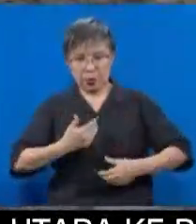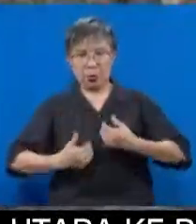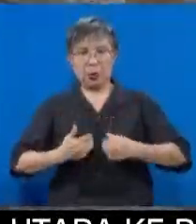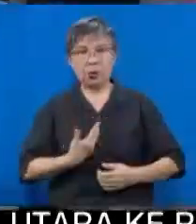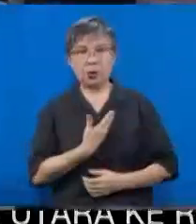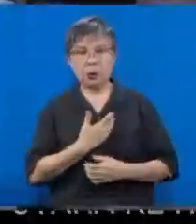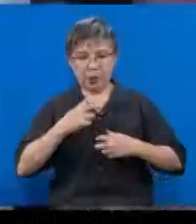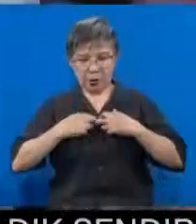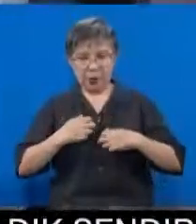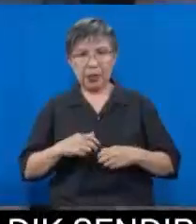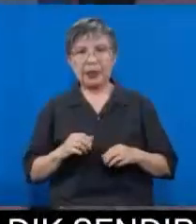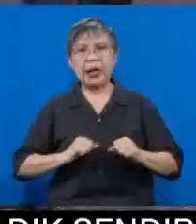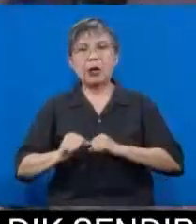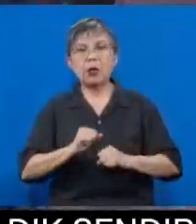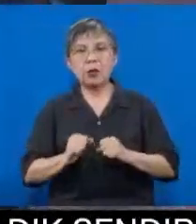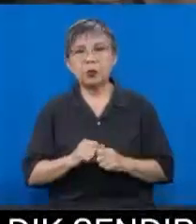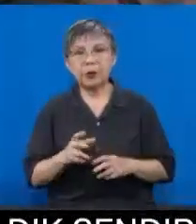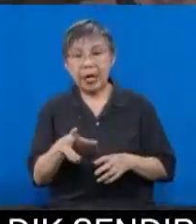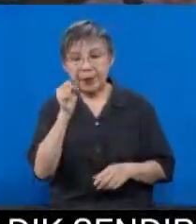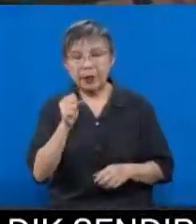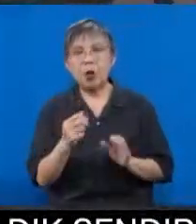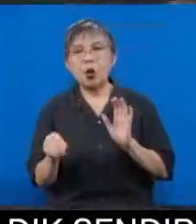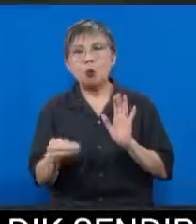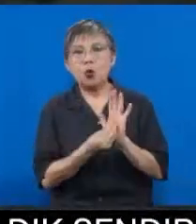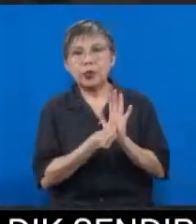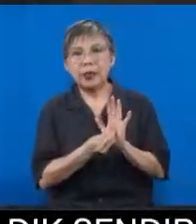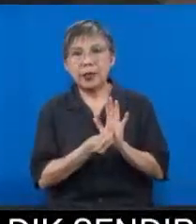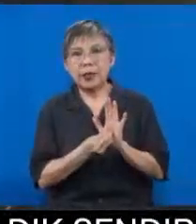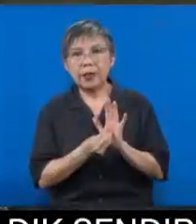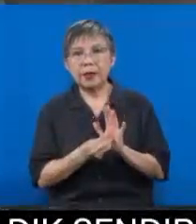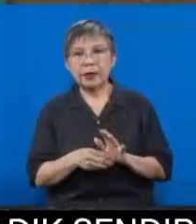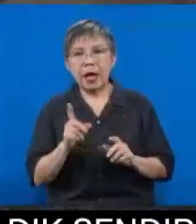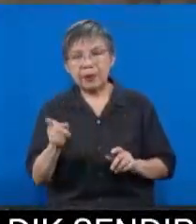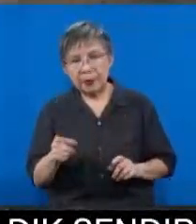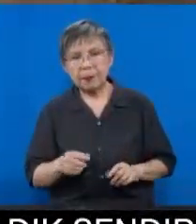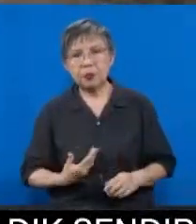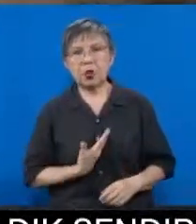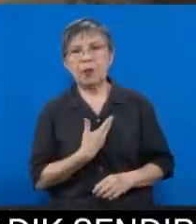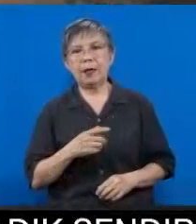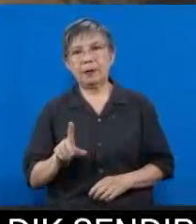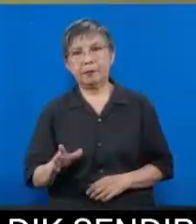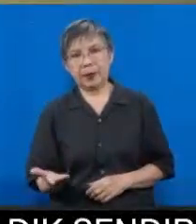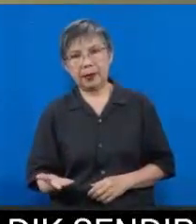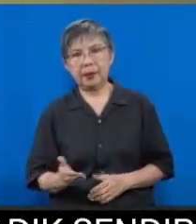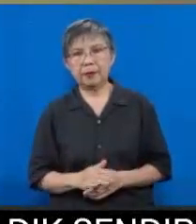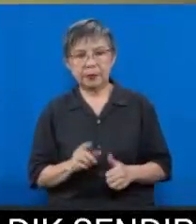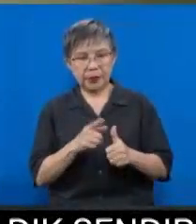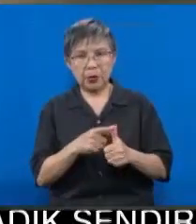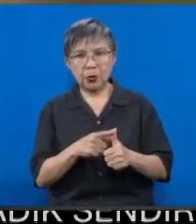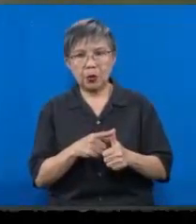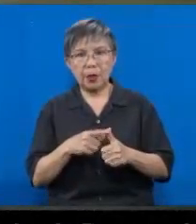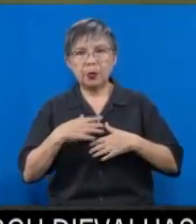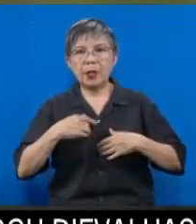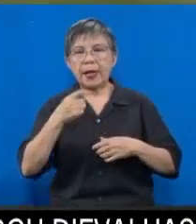tewas Kanjuruhan akan dilakukan untuk mendapatkan bukti forensik terkait sebab kematian korban. Di antaranya berusaha menemukan residu